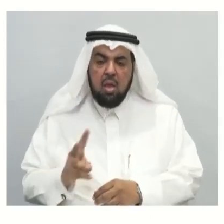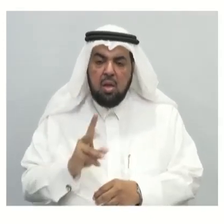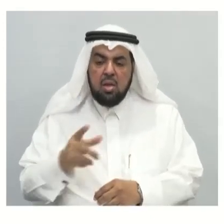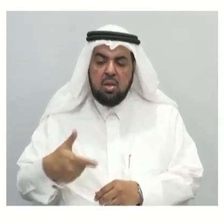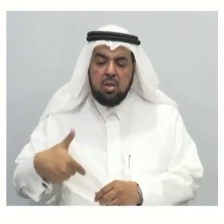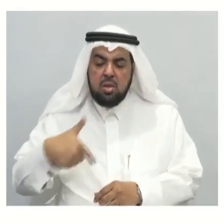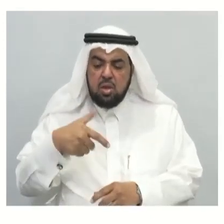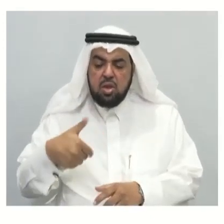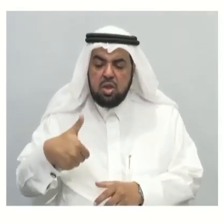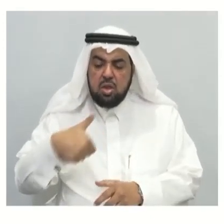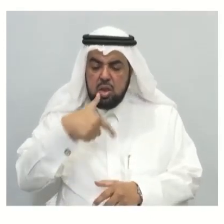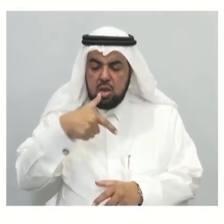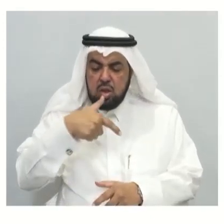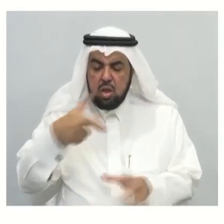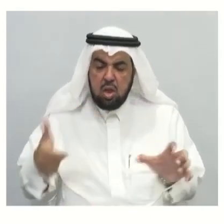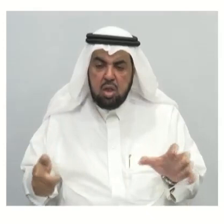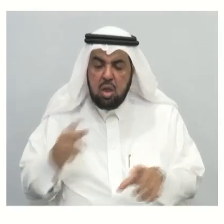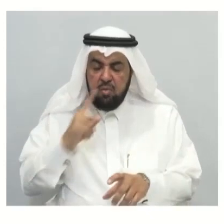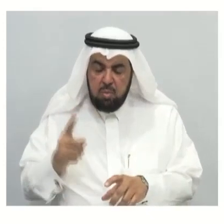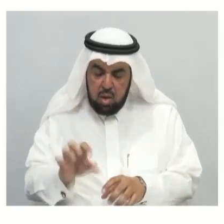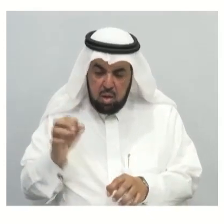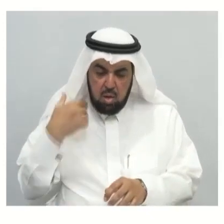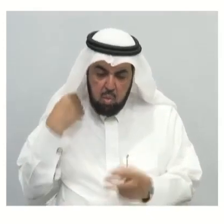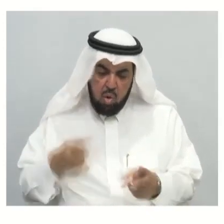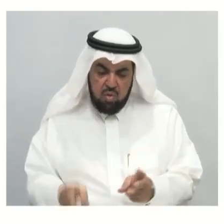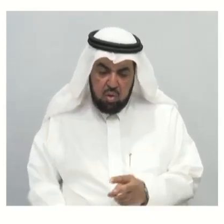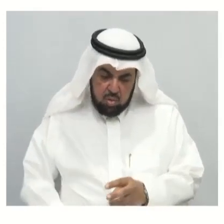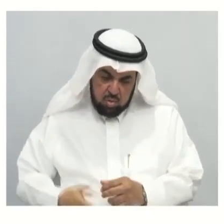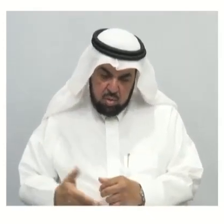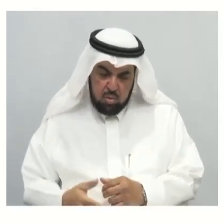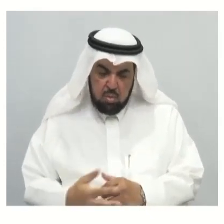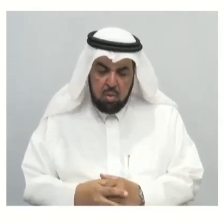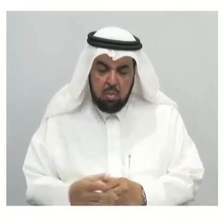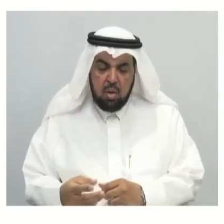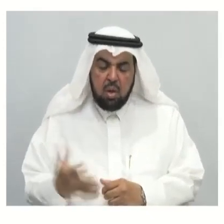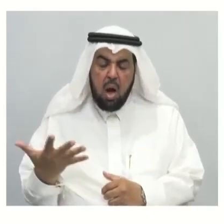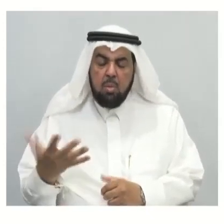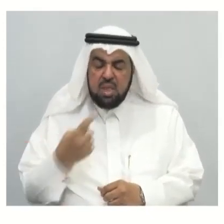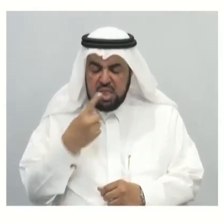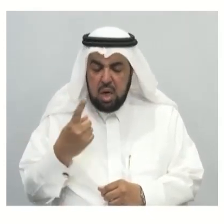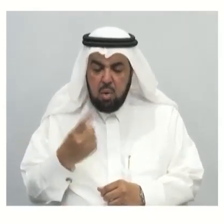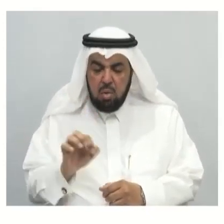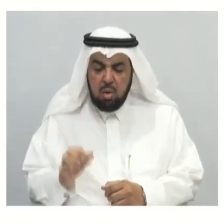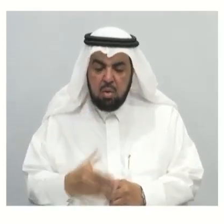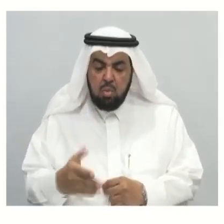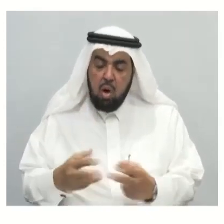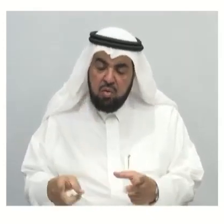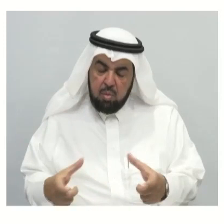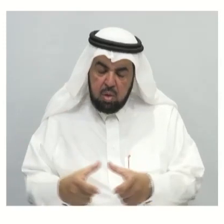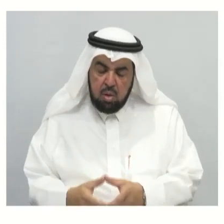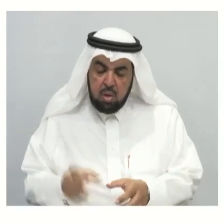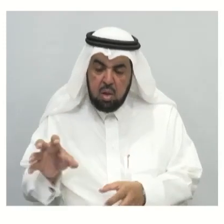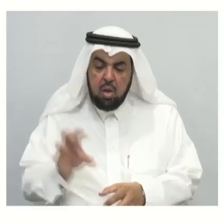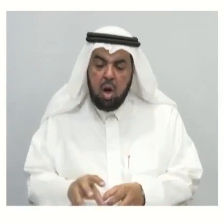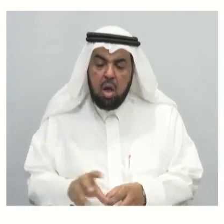قابله للتجديد فيما يتولى من الامين العام بموافقه المجلس تعيين